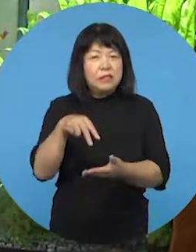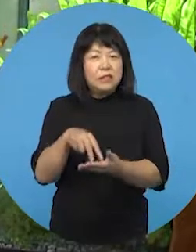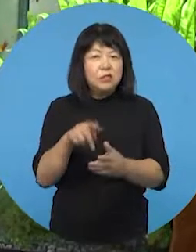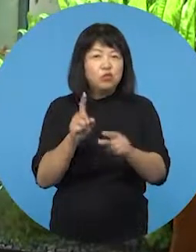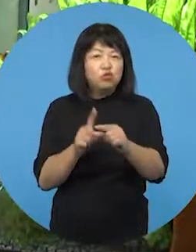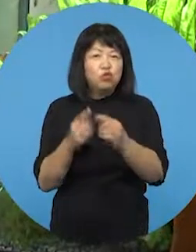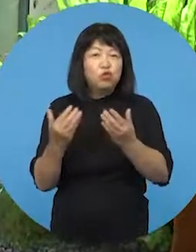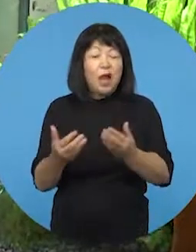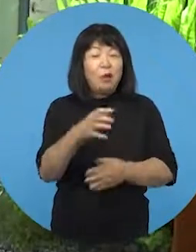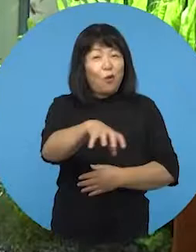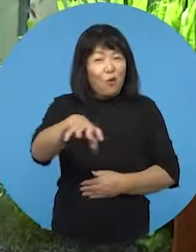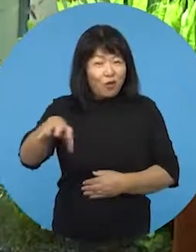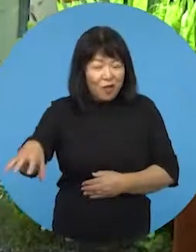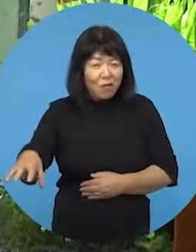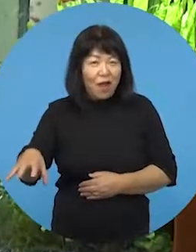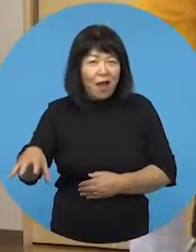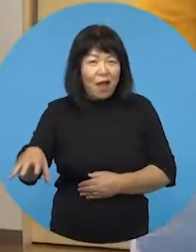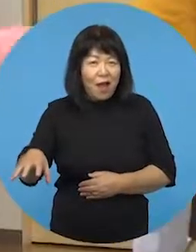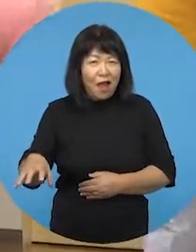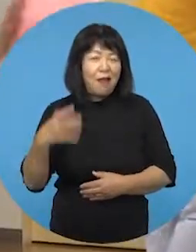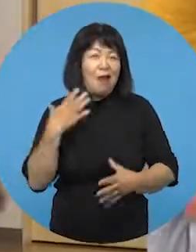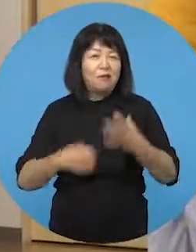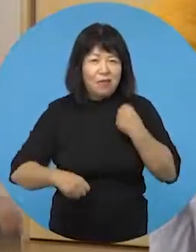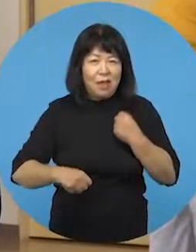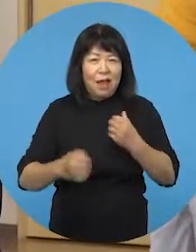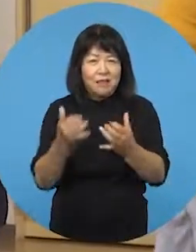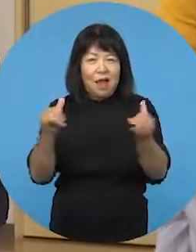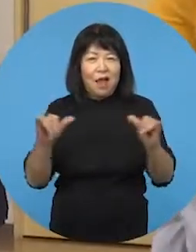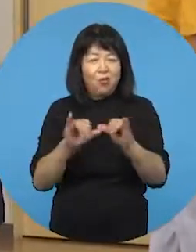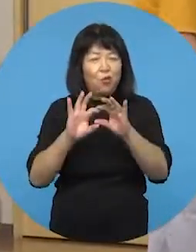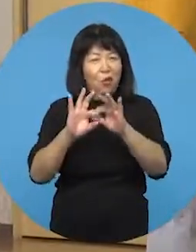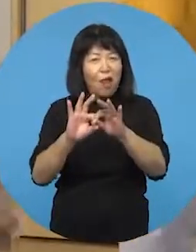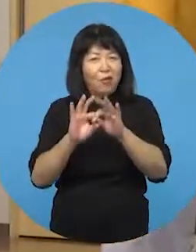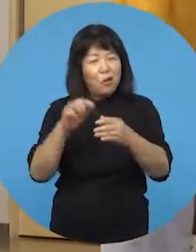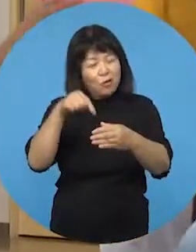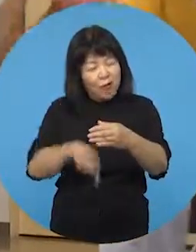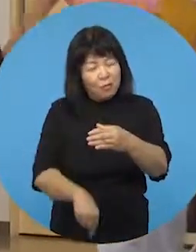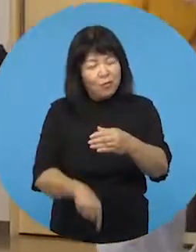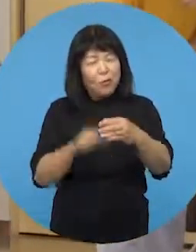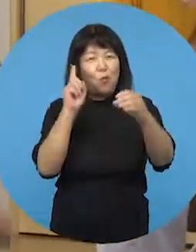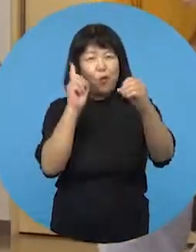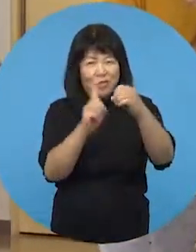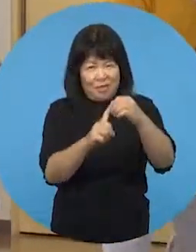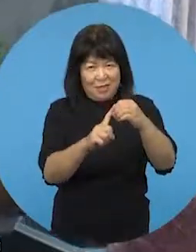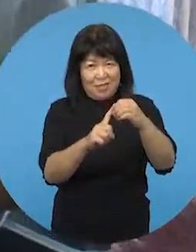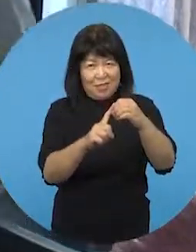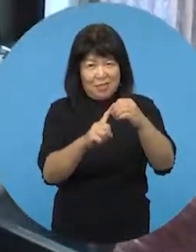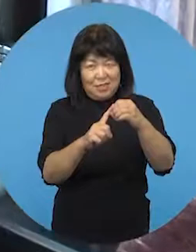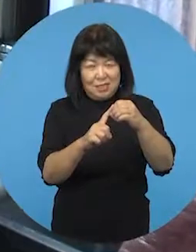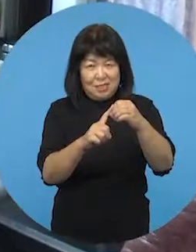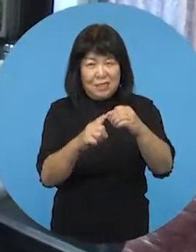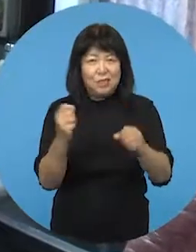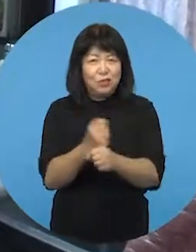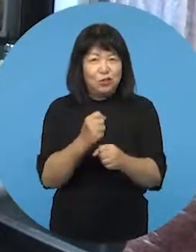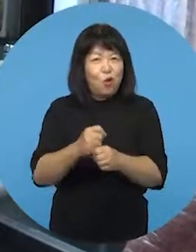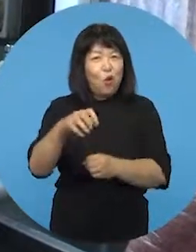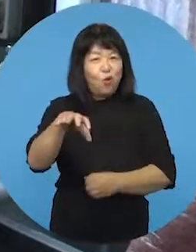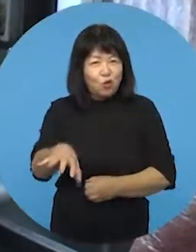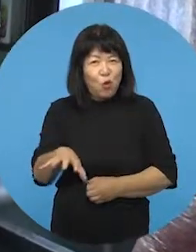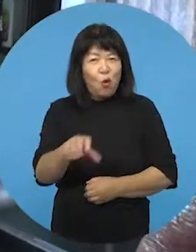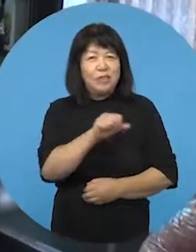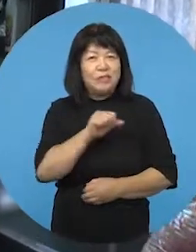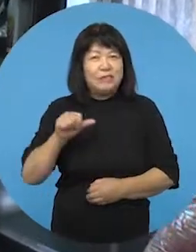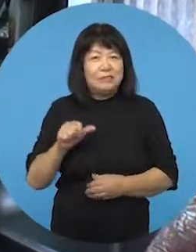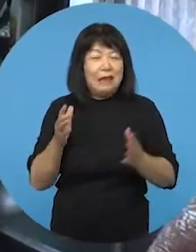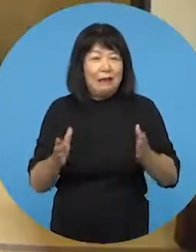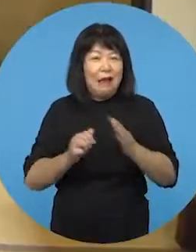各私立中学校では中学生が社会との関わりを深めることなどを目的に生徒を事業所に5日